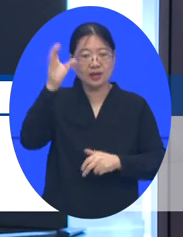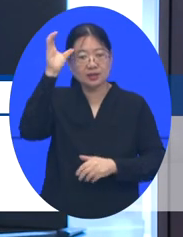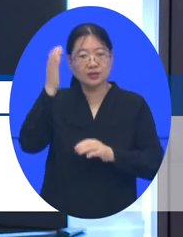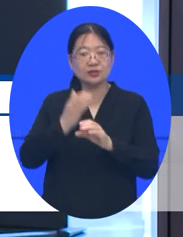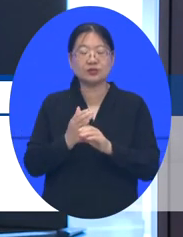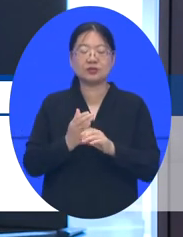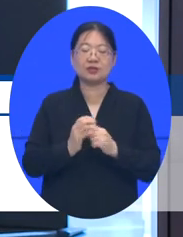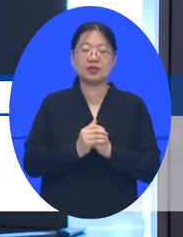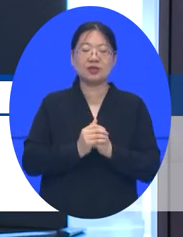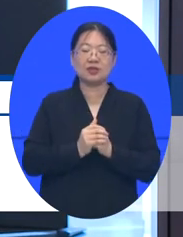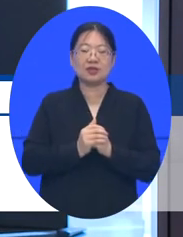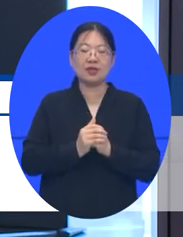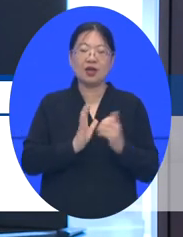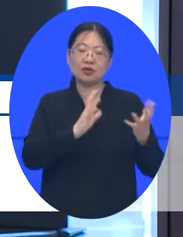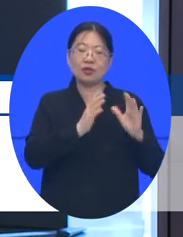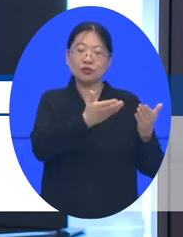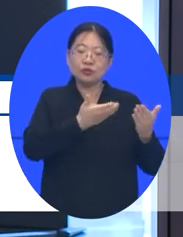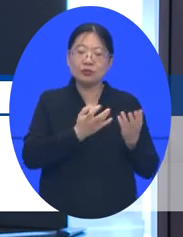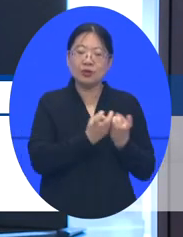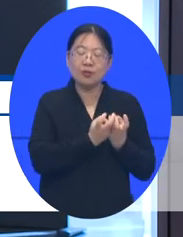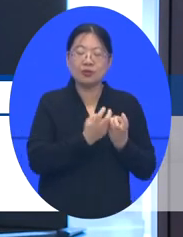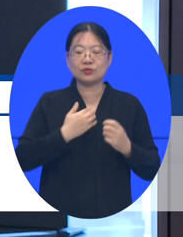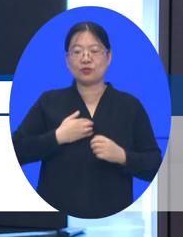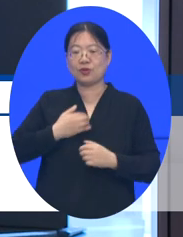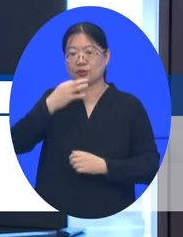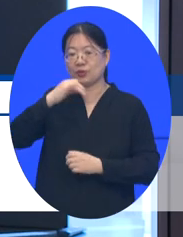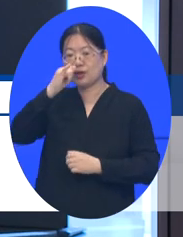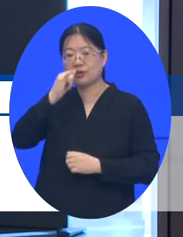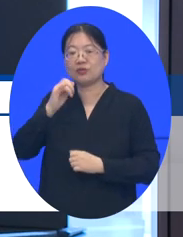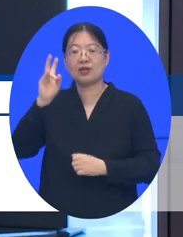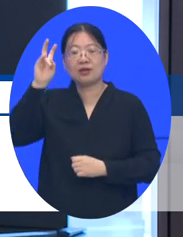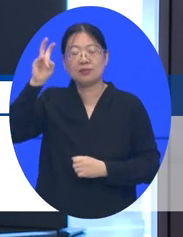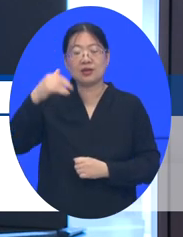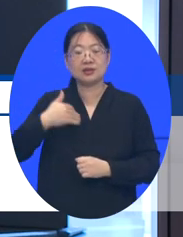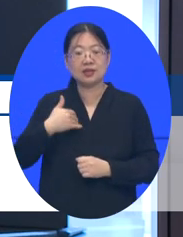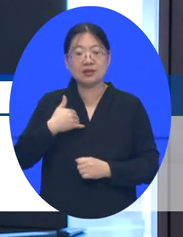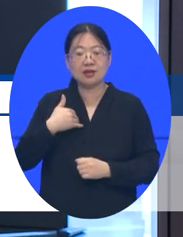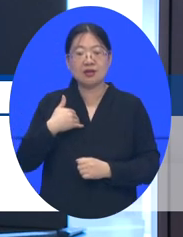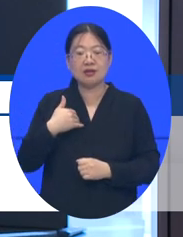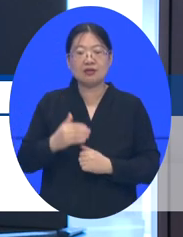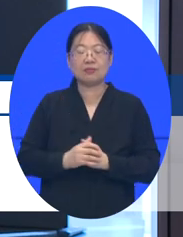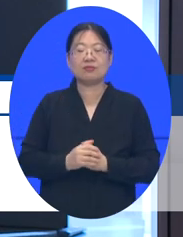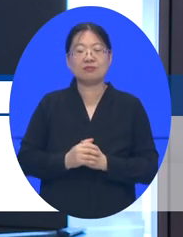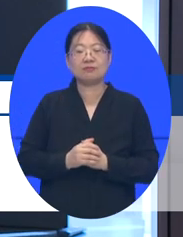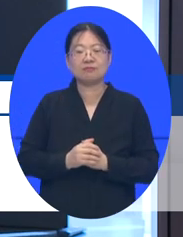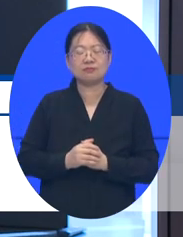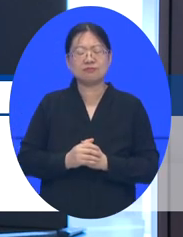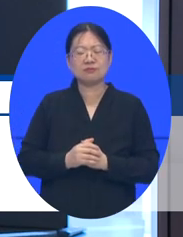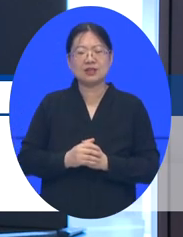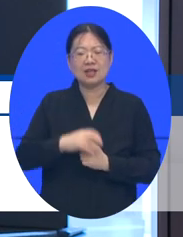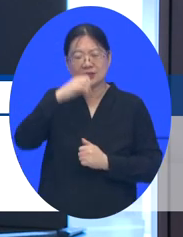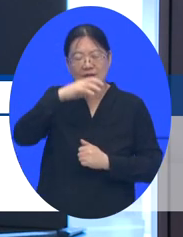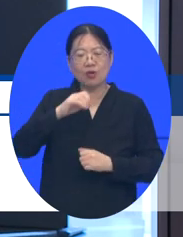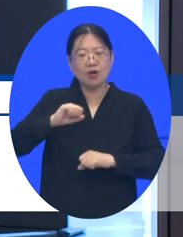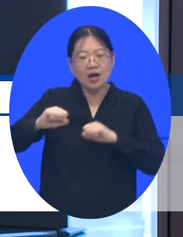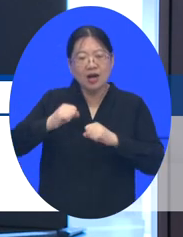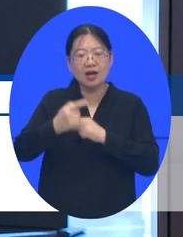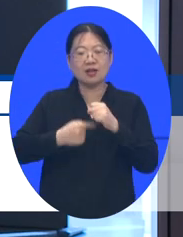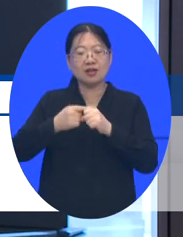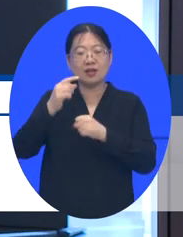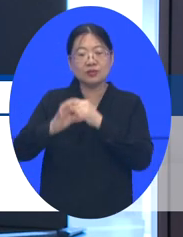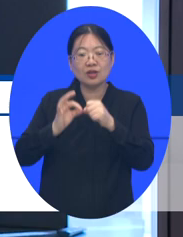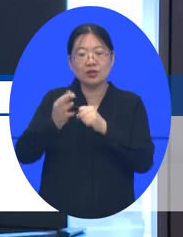그런 방법이 저희한테는 큰 도움이 됐고요. 아마도 제가 했으면 뭐 1년, 10년이